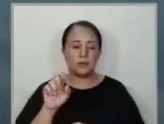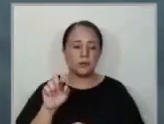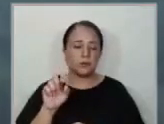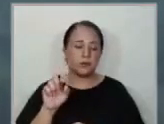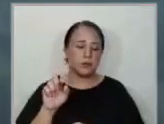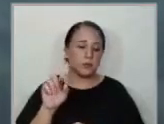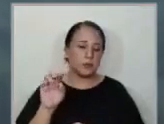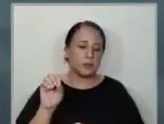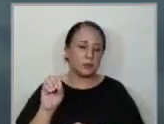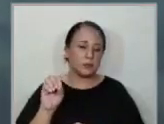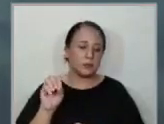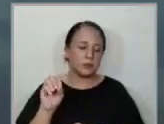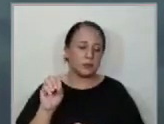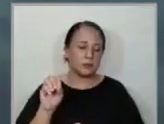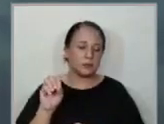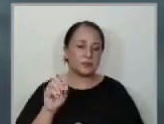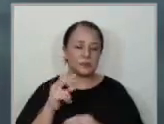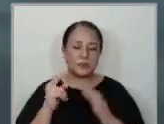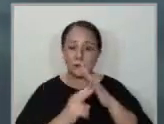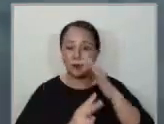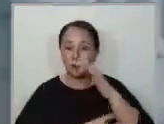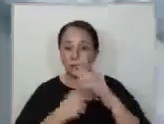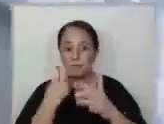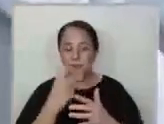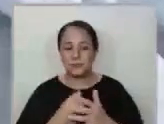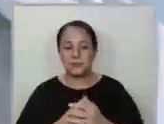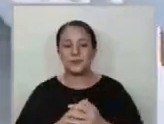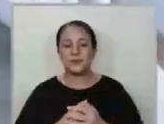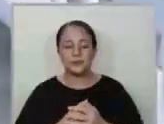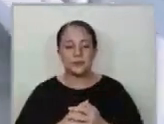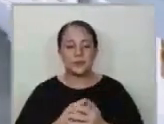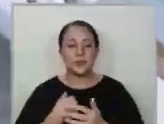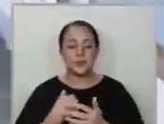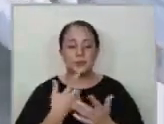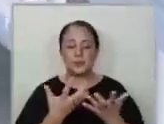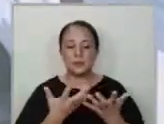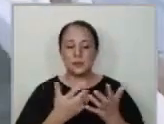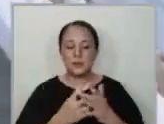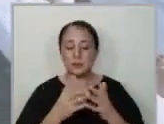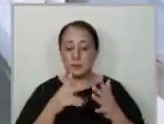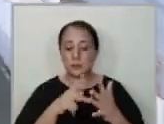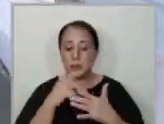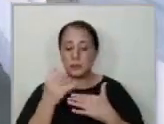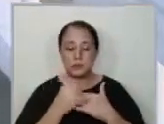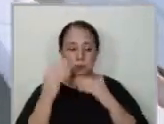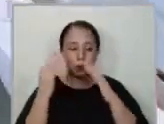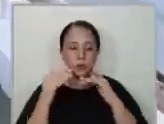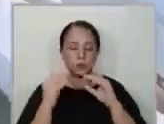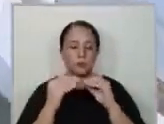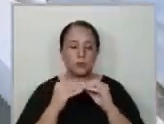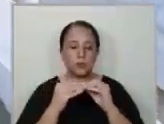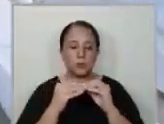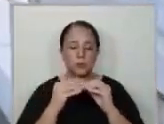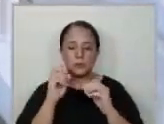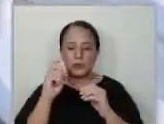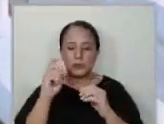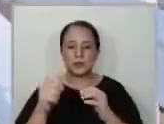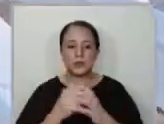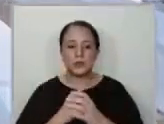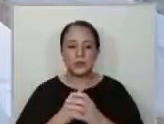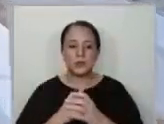linear meters na Katangnana-Kabitoon ng bridge. Sa pamamagitan ng proyekto, inaasahang mas magiging mabilis